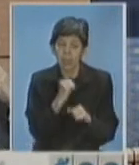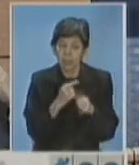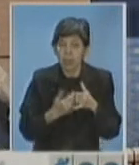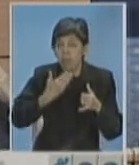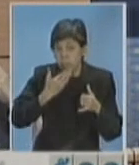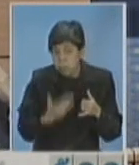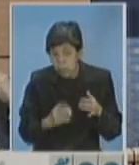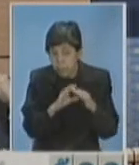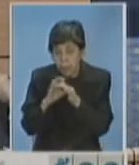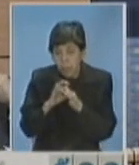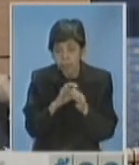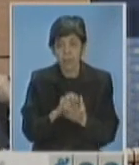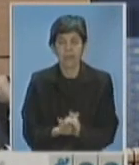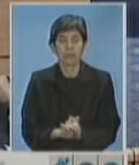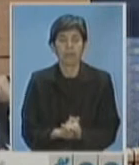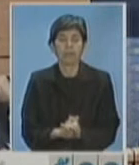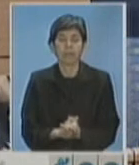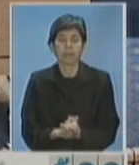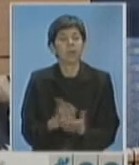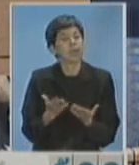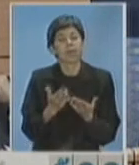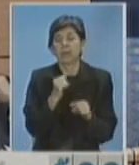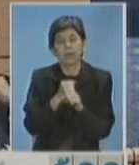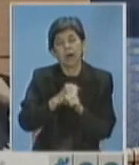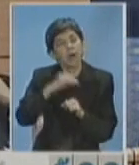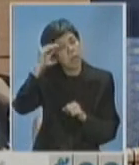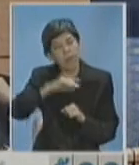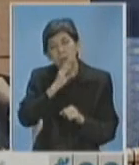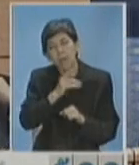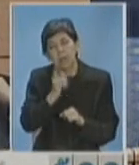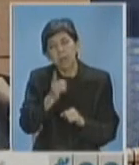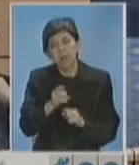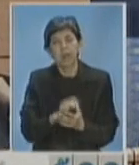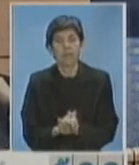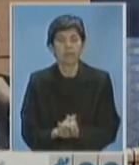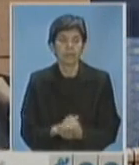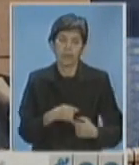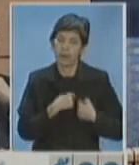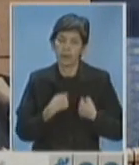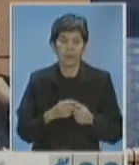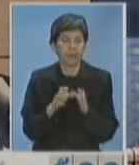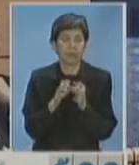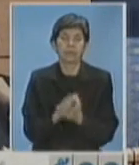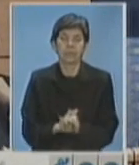พันเกลียวที่เลี้ยวรถก็ไม่คดเหมือนหนึ่งในน้ำใจปู